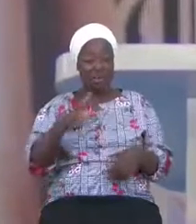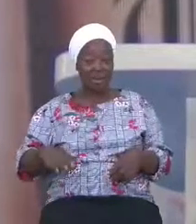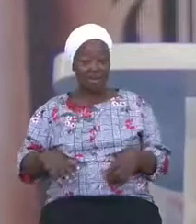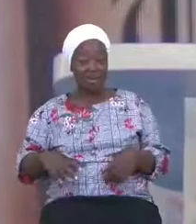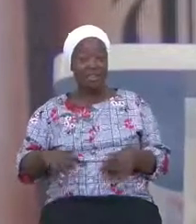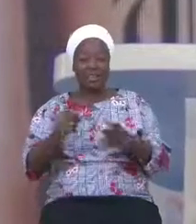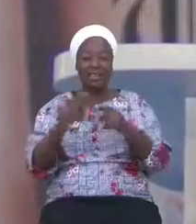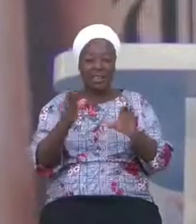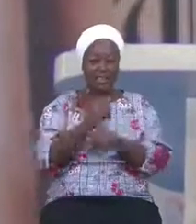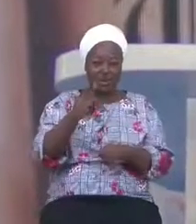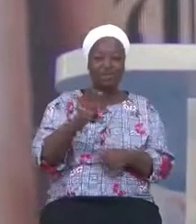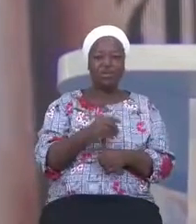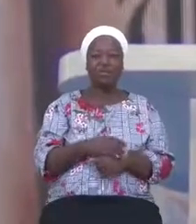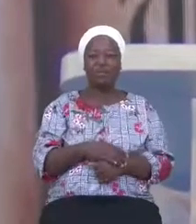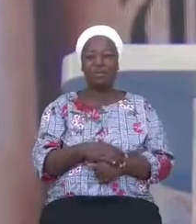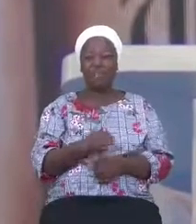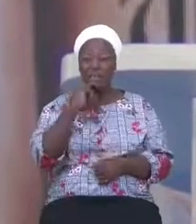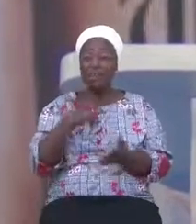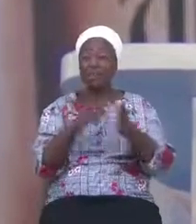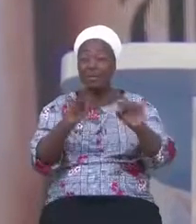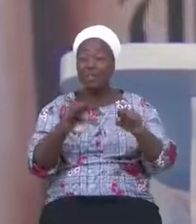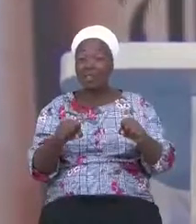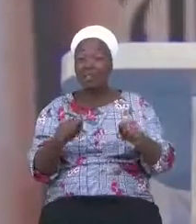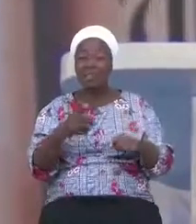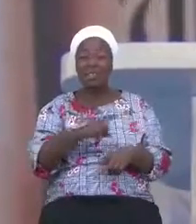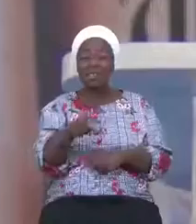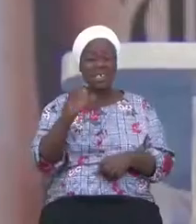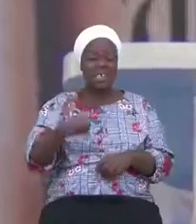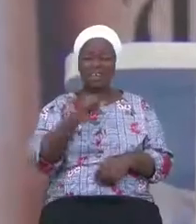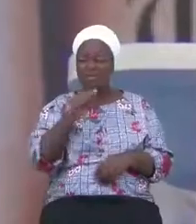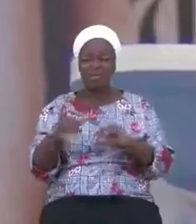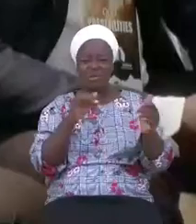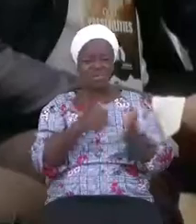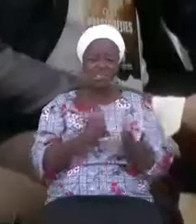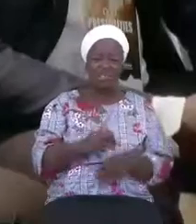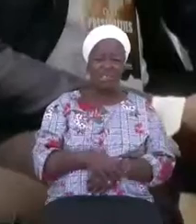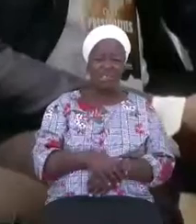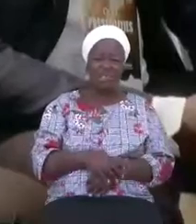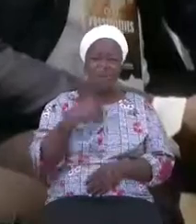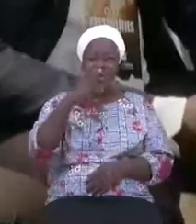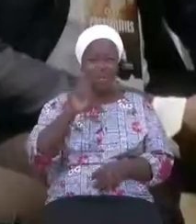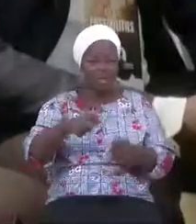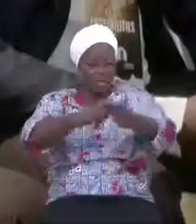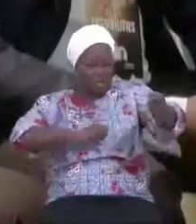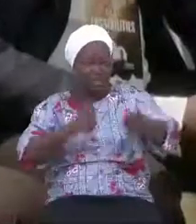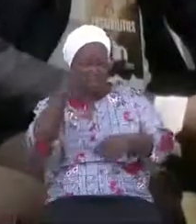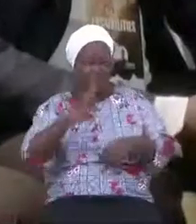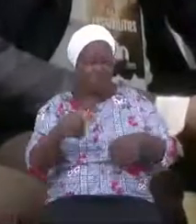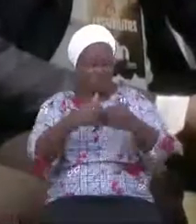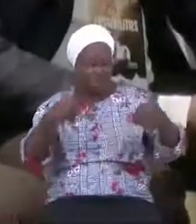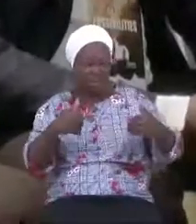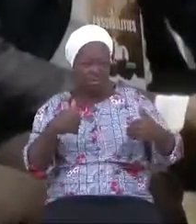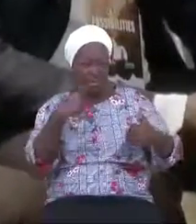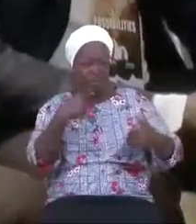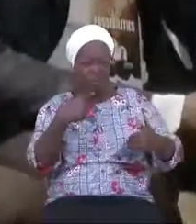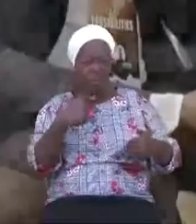ensuite, avant de t'atteindre. Ils ne pourront même pas essayer, ils ne peuvent pas. Qui peut déchirer Dieu